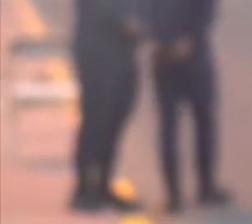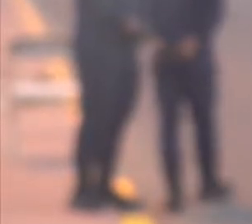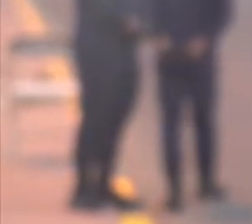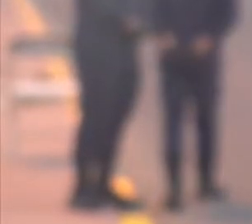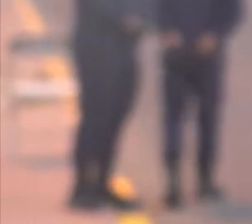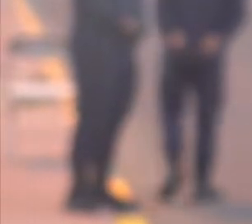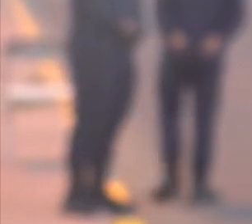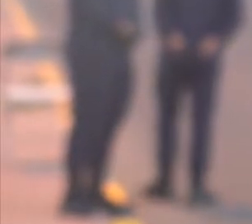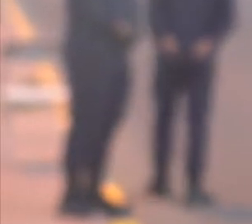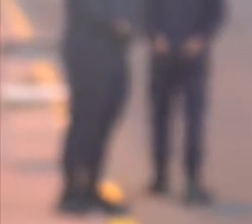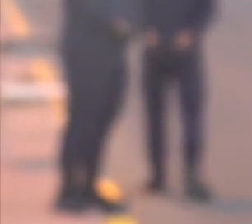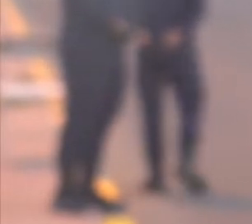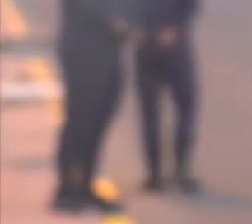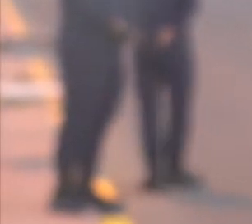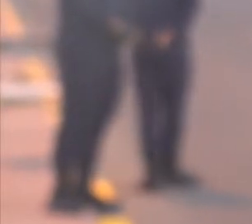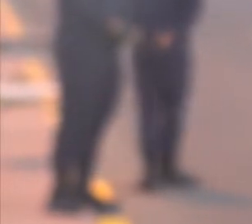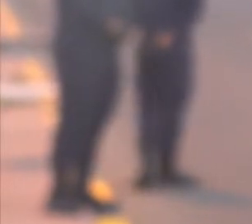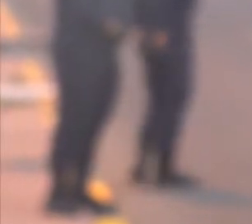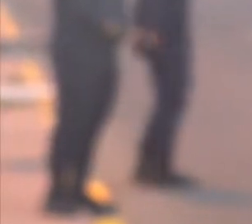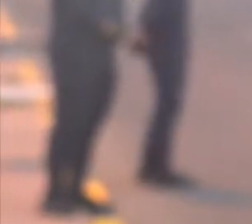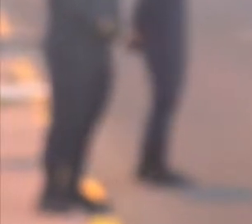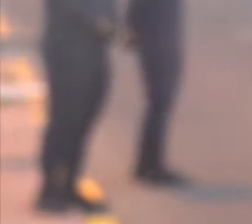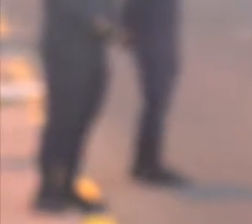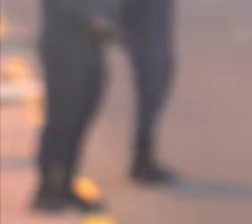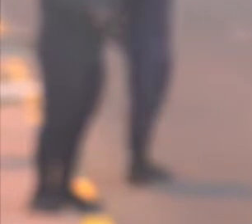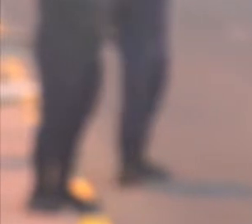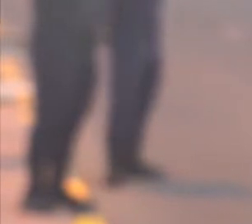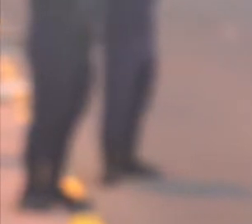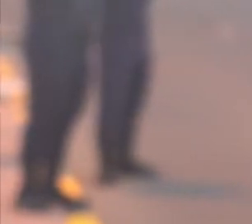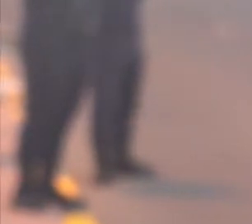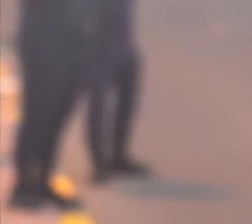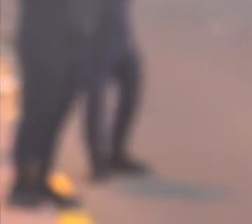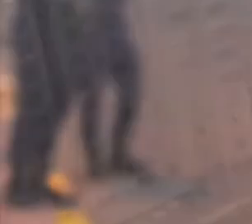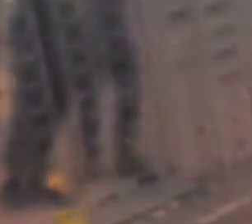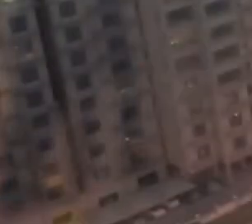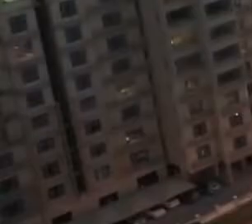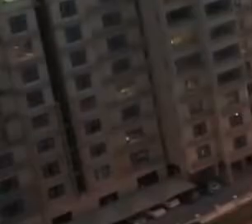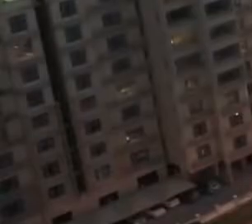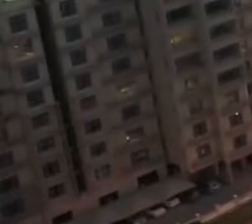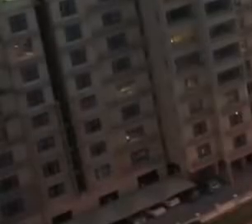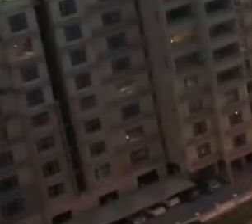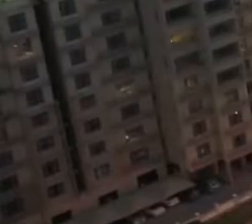مكاتبنا ونزلنا الشارع أساس نساعد إخواننا بالجهات الحكومية الأخرى.